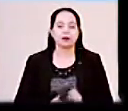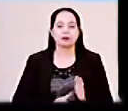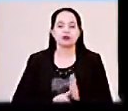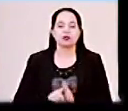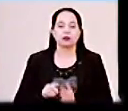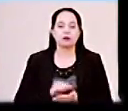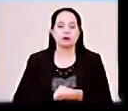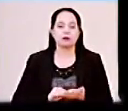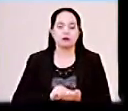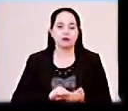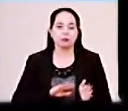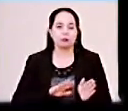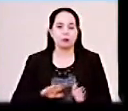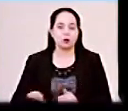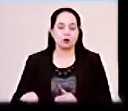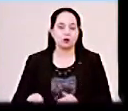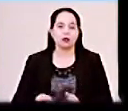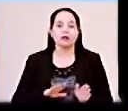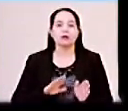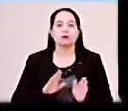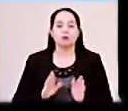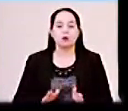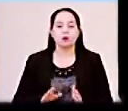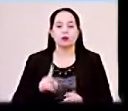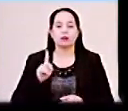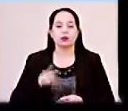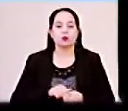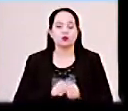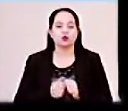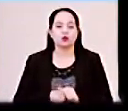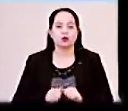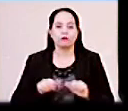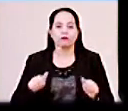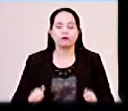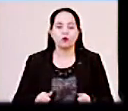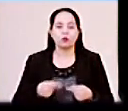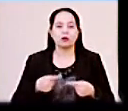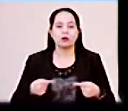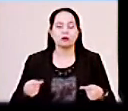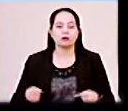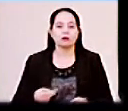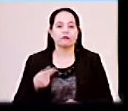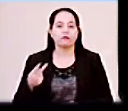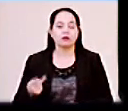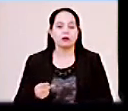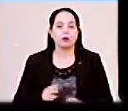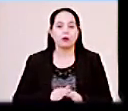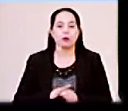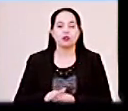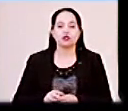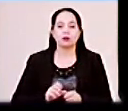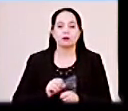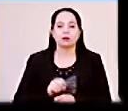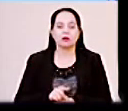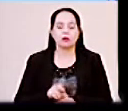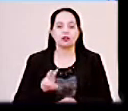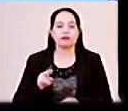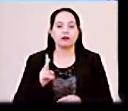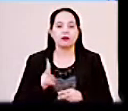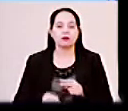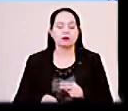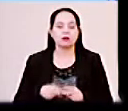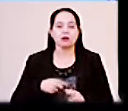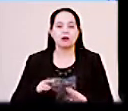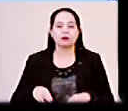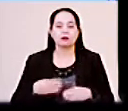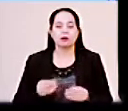Сначала повторим пройденное, затем изучим формулу разности квадратов, порешаем задачи и в конце